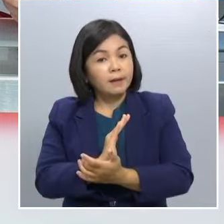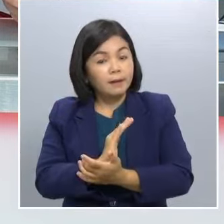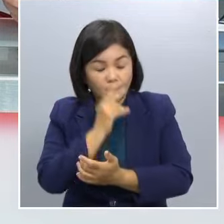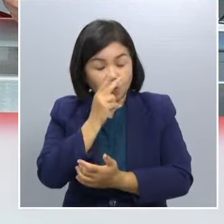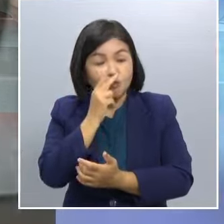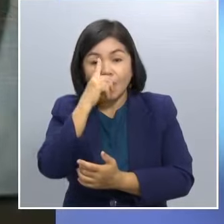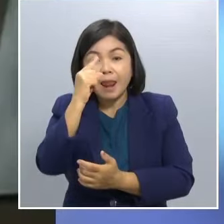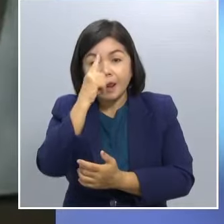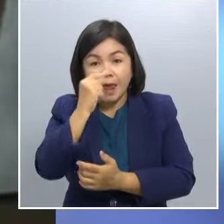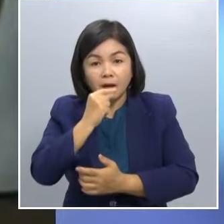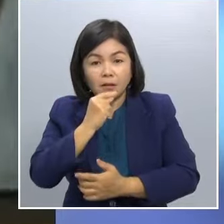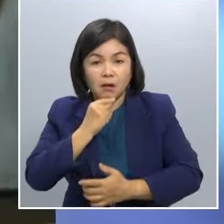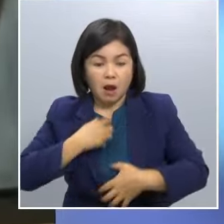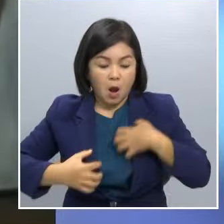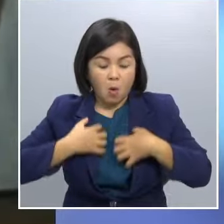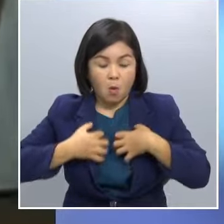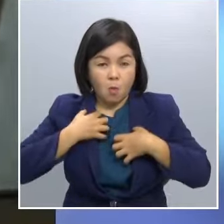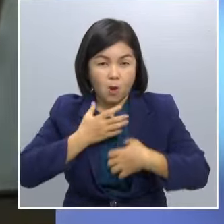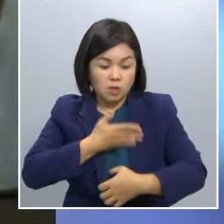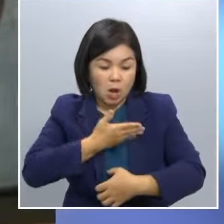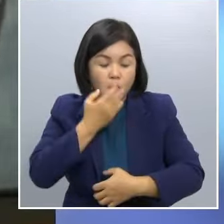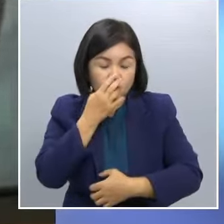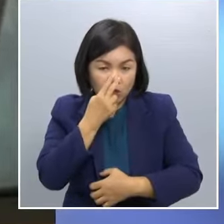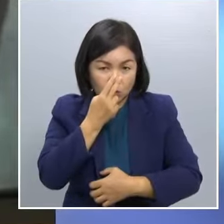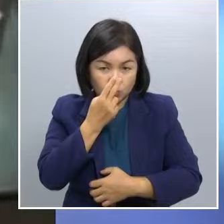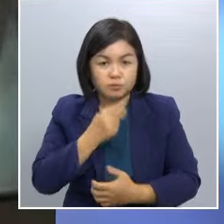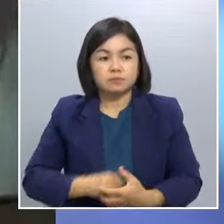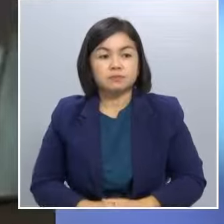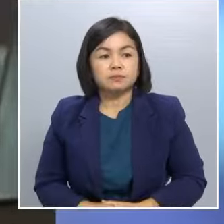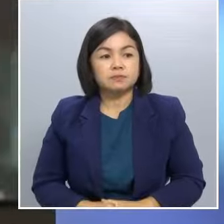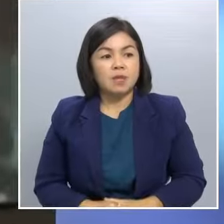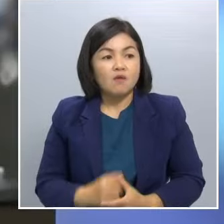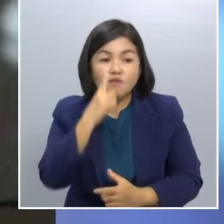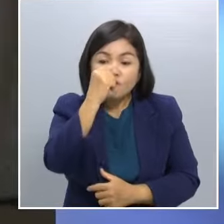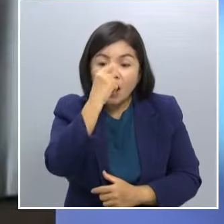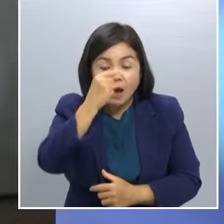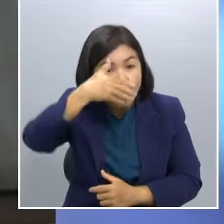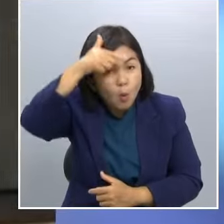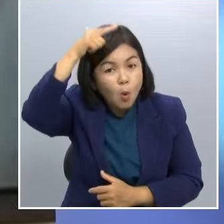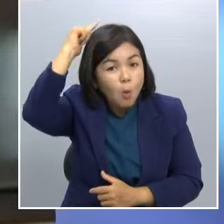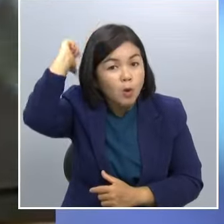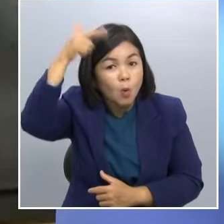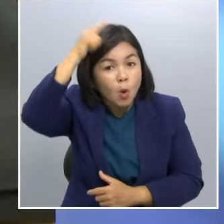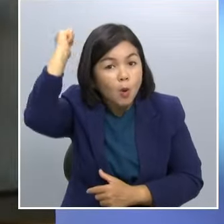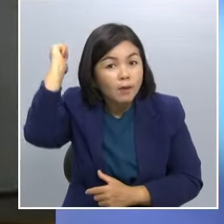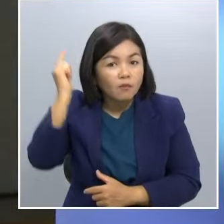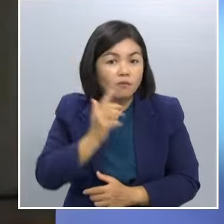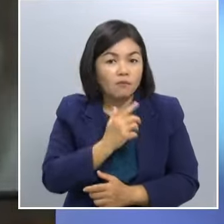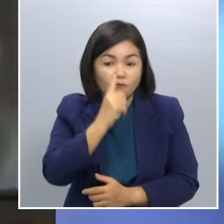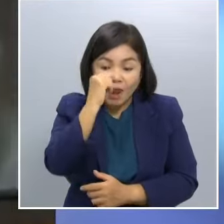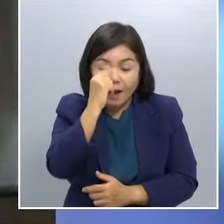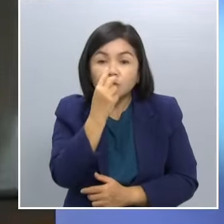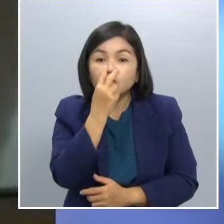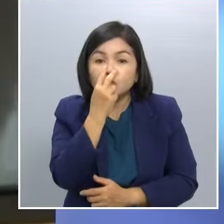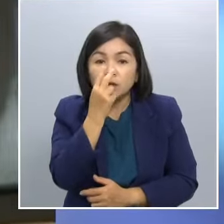ละลองดูคลิปค่ะ นี่ฮะคุณผู้ชมครับเห็นไหมฮะฝรั่งคนนี้หัวโล้นๆนะครับคุณผู้ชมครับเห็นไหมฮะ